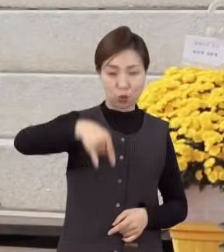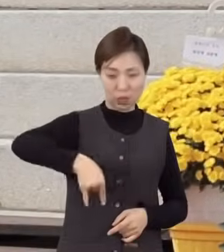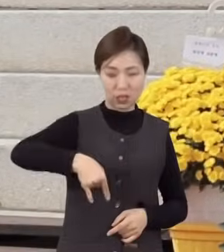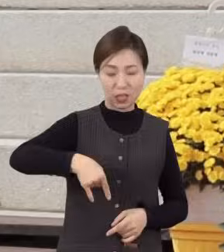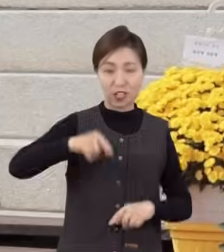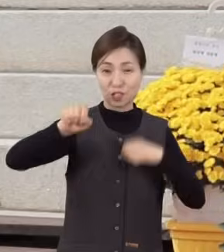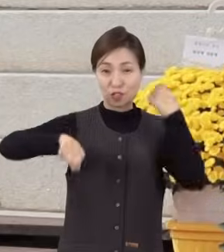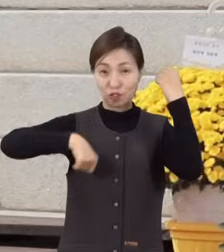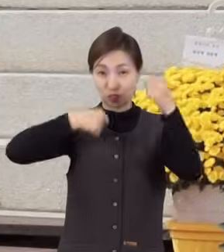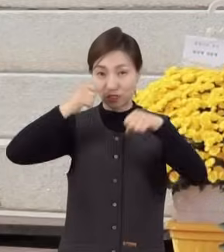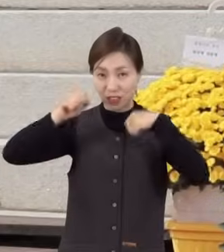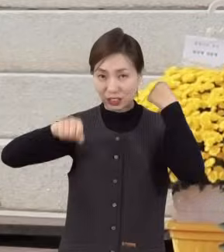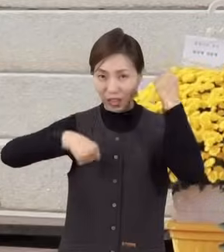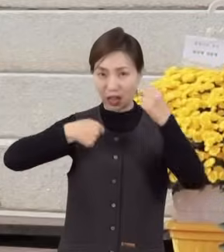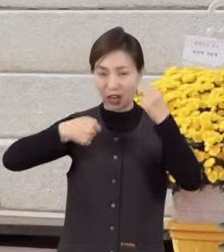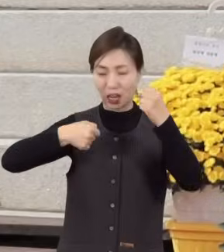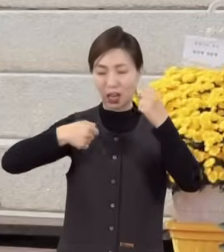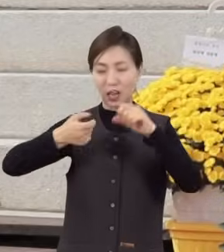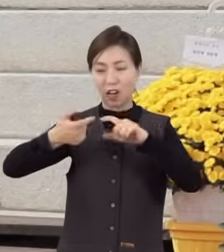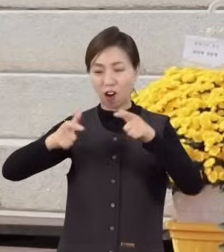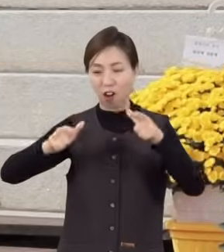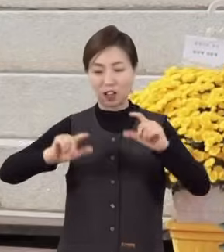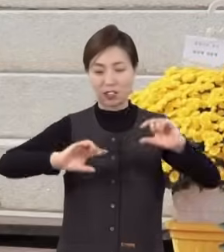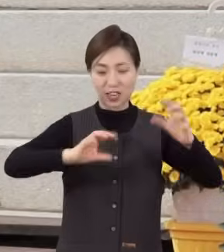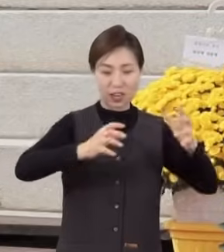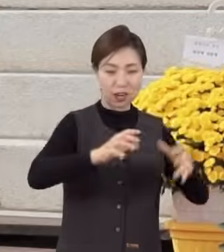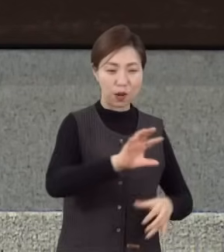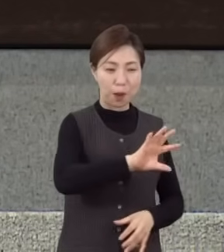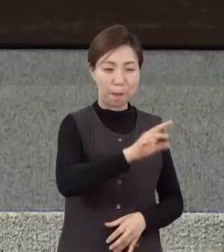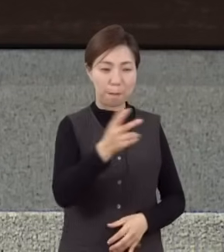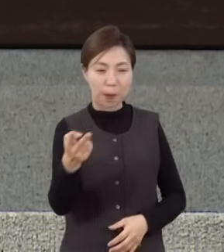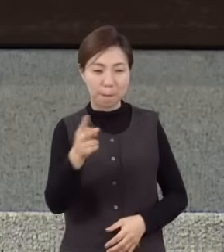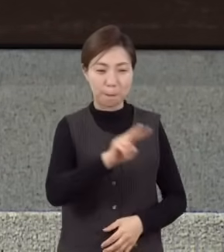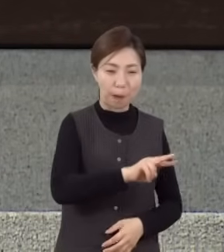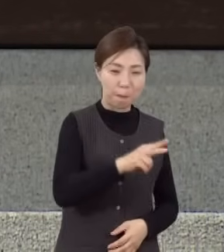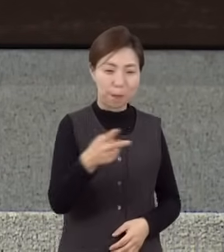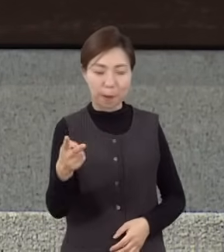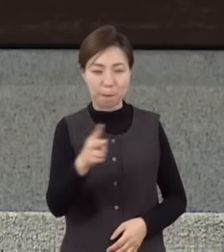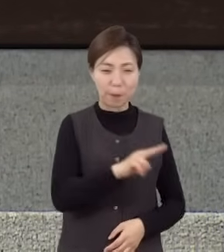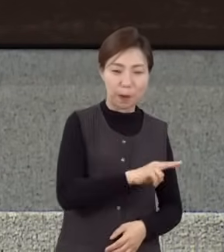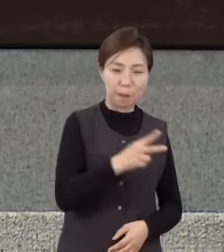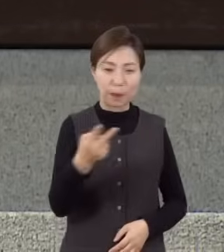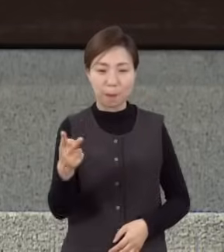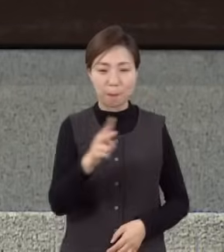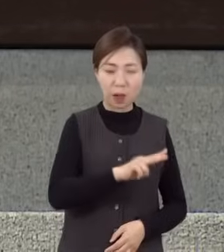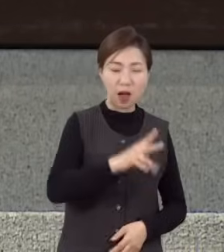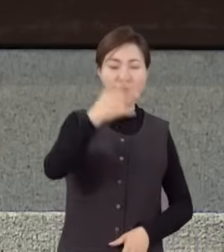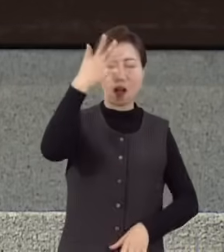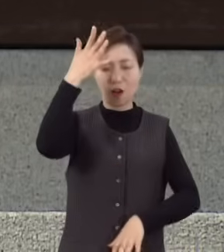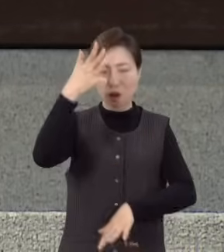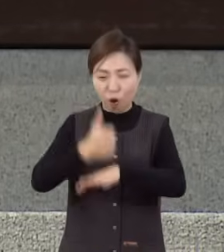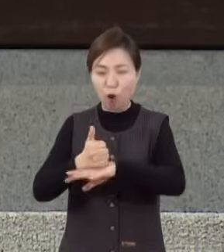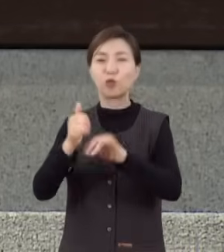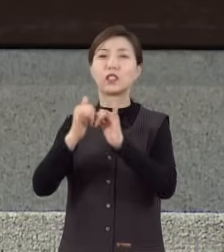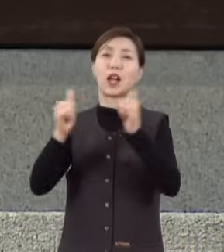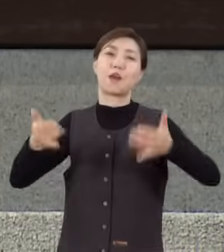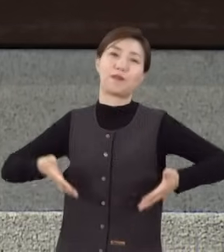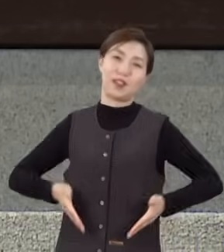오르락 내리락 오르락 내리락 오르락 내리락 하다가 드디어 사람으로 태어나게